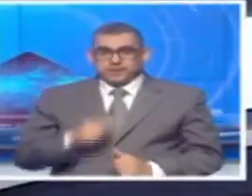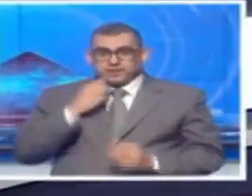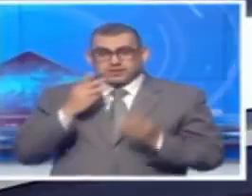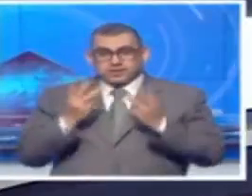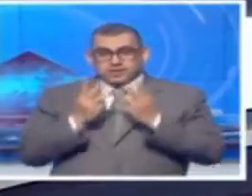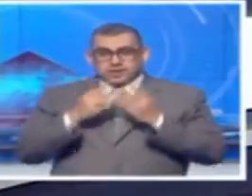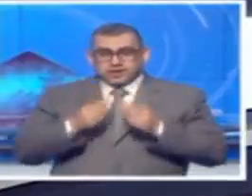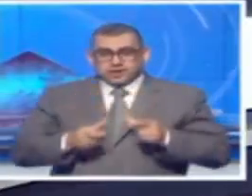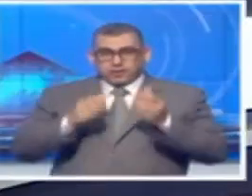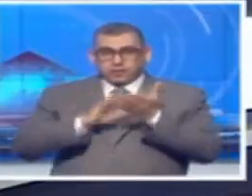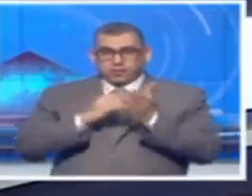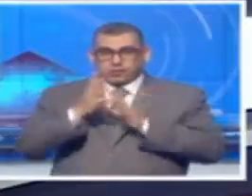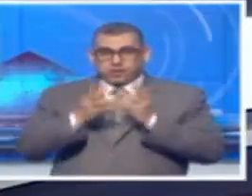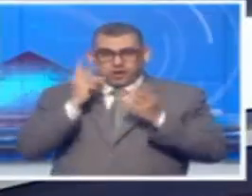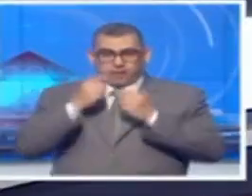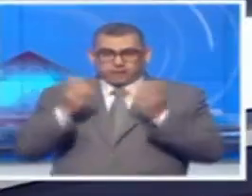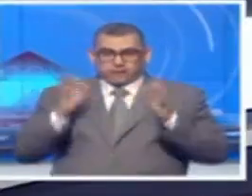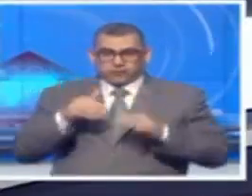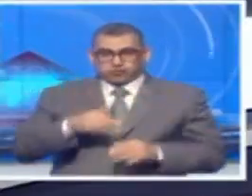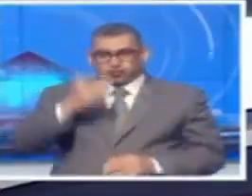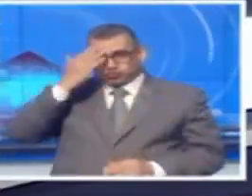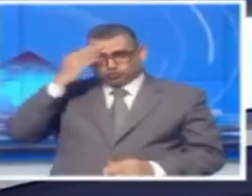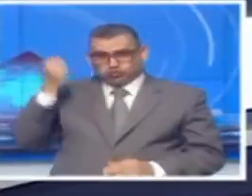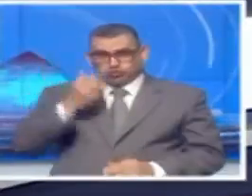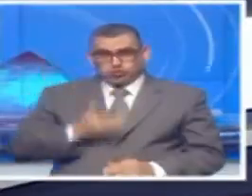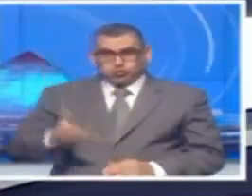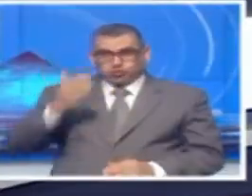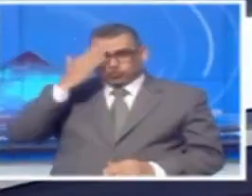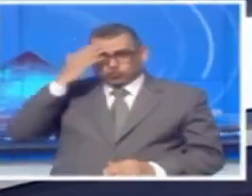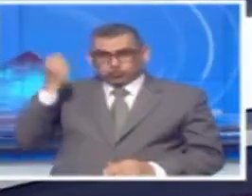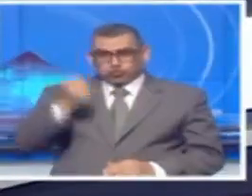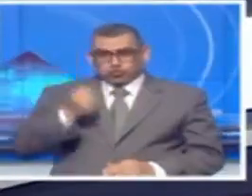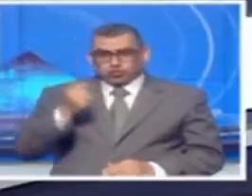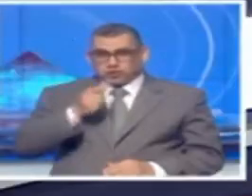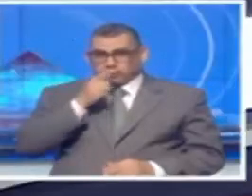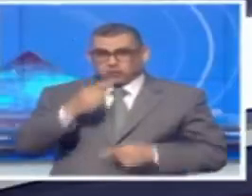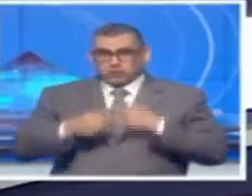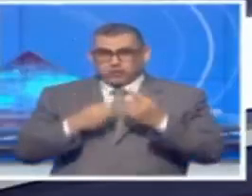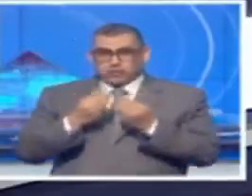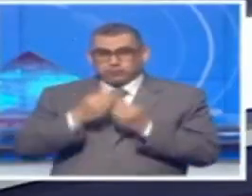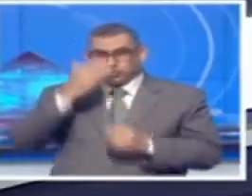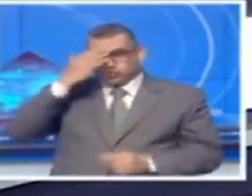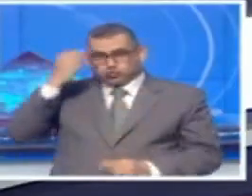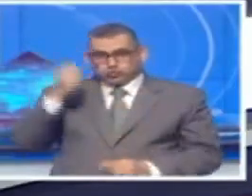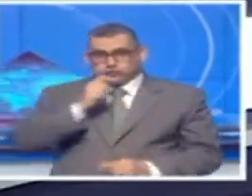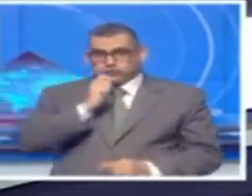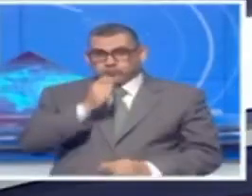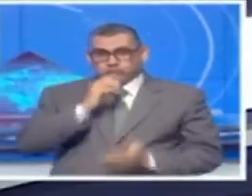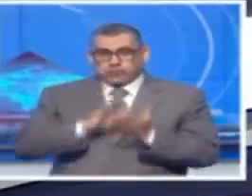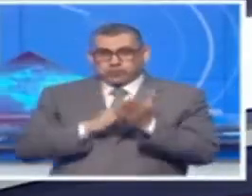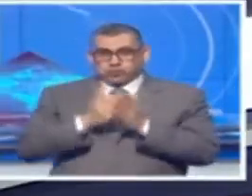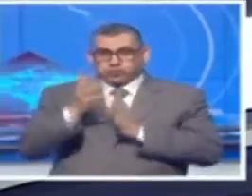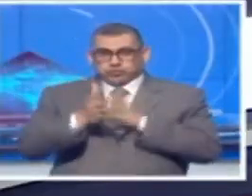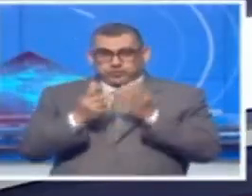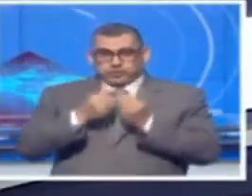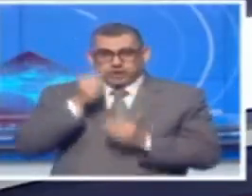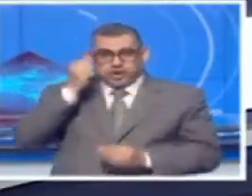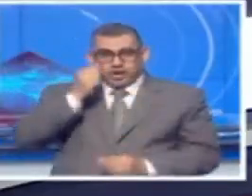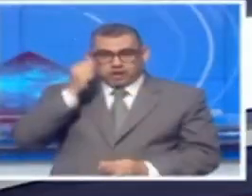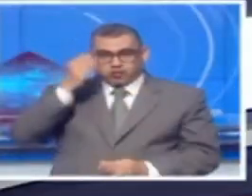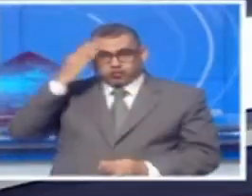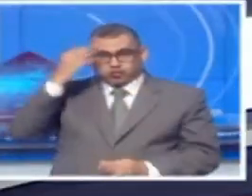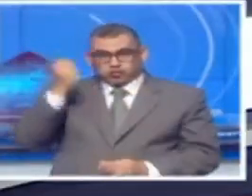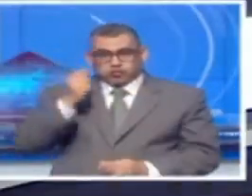والمزيد دائما في مسبيرو.eg. شكرا لحضراتكم، وشكرا جزيلا لمذيع لغة الإشارة رضا